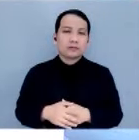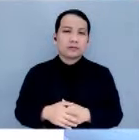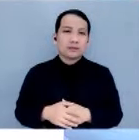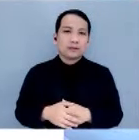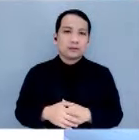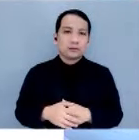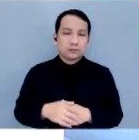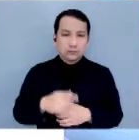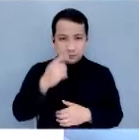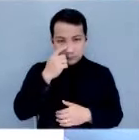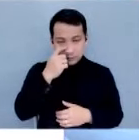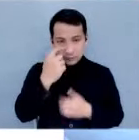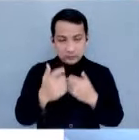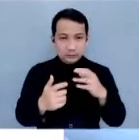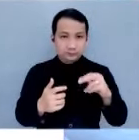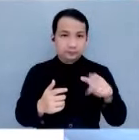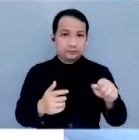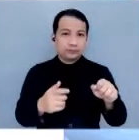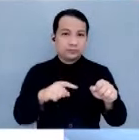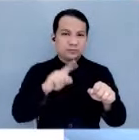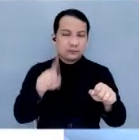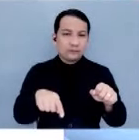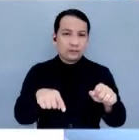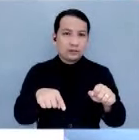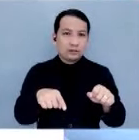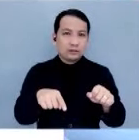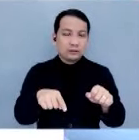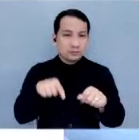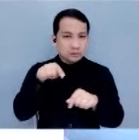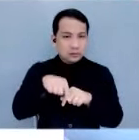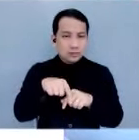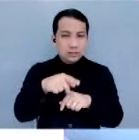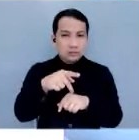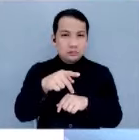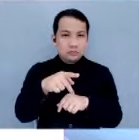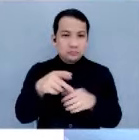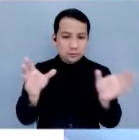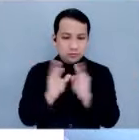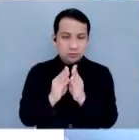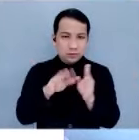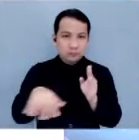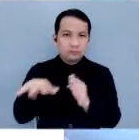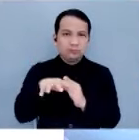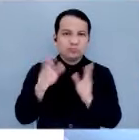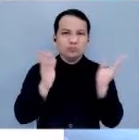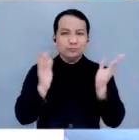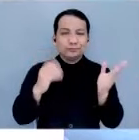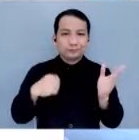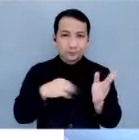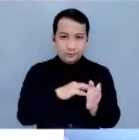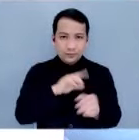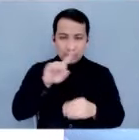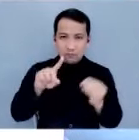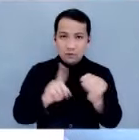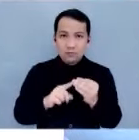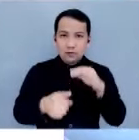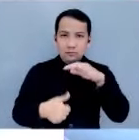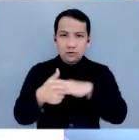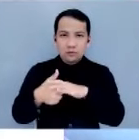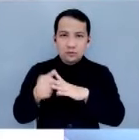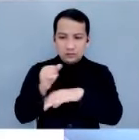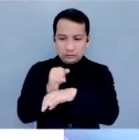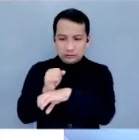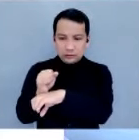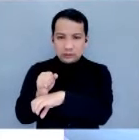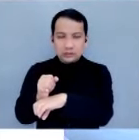tinanong ng Manila International Airport Authority ang mga terminal manager at service provider ng NAIA kaugnay sa pagsulpot ng mga surot, ipis at